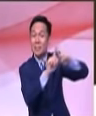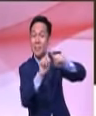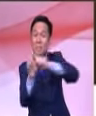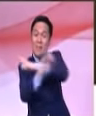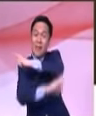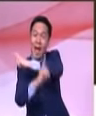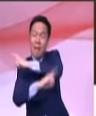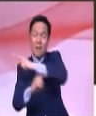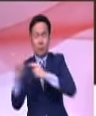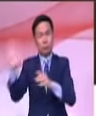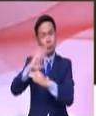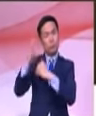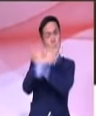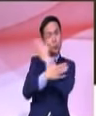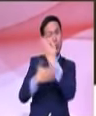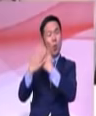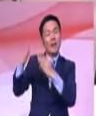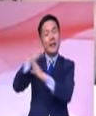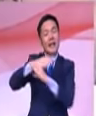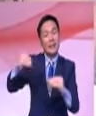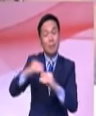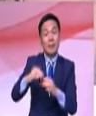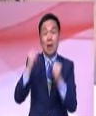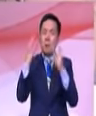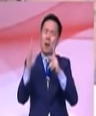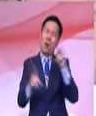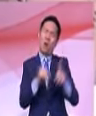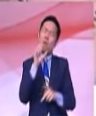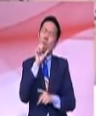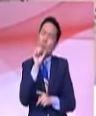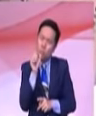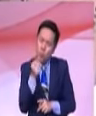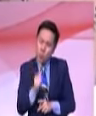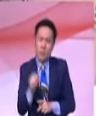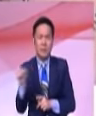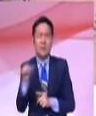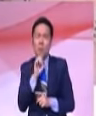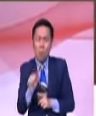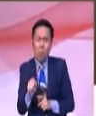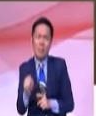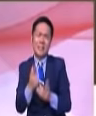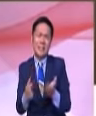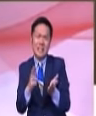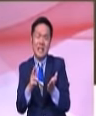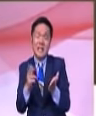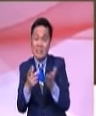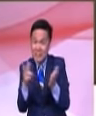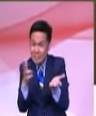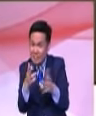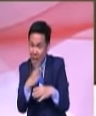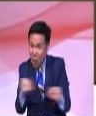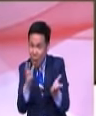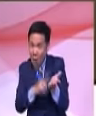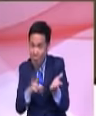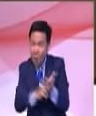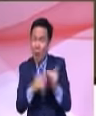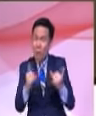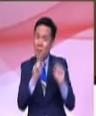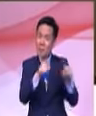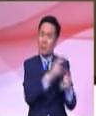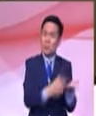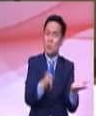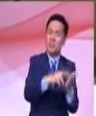negeri. Beliau berharap agar lebih ramai warga emas di Sarawak berdaftar di bawah KGC menjelang penghujung tahun